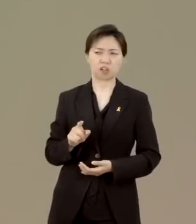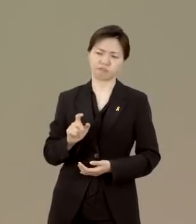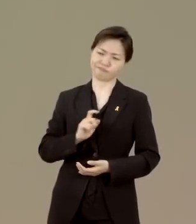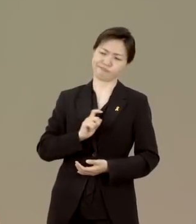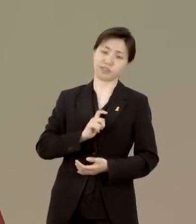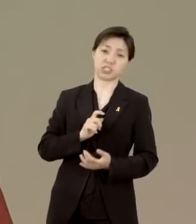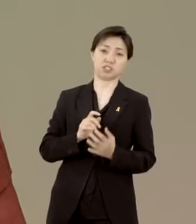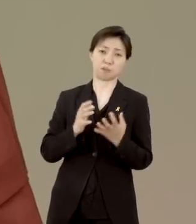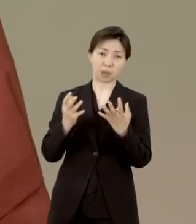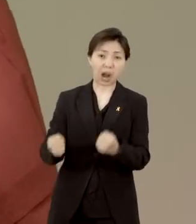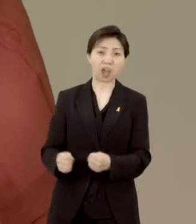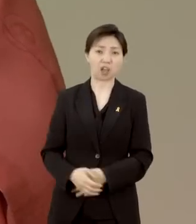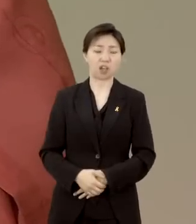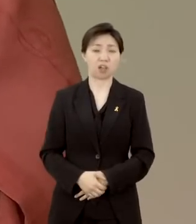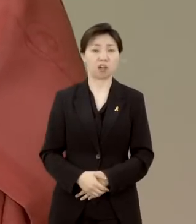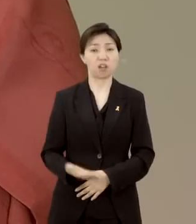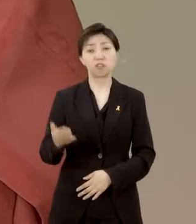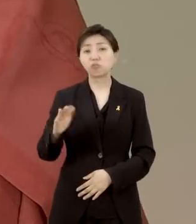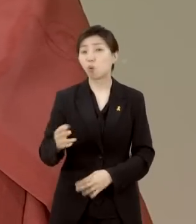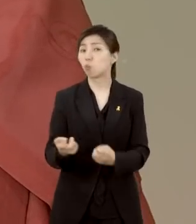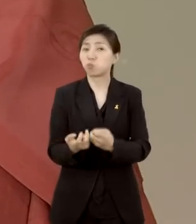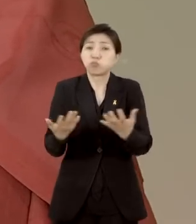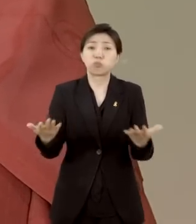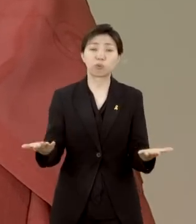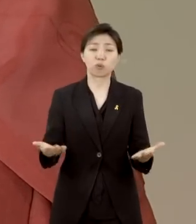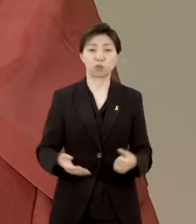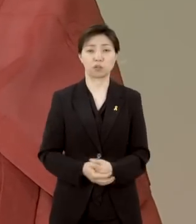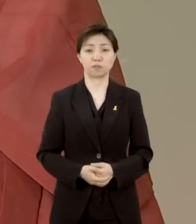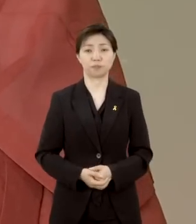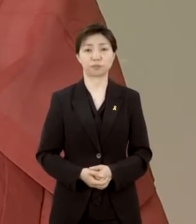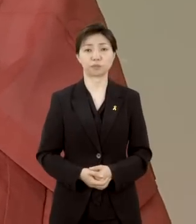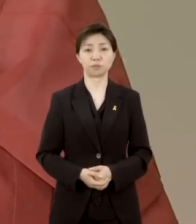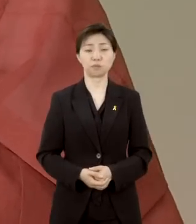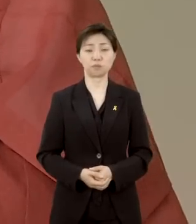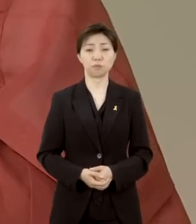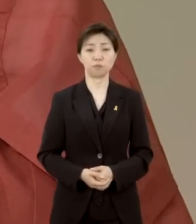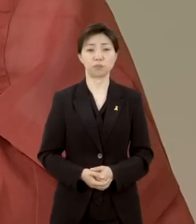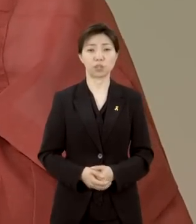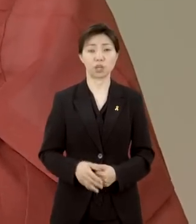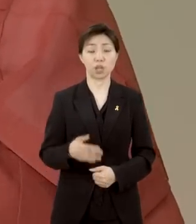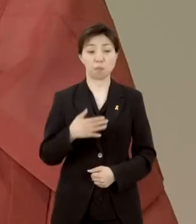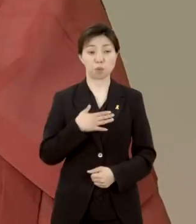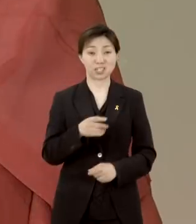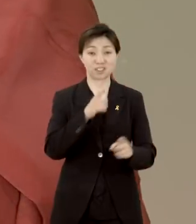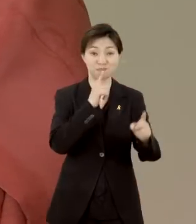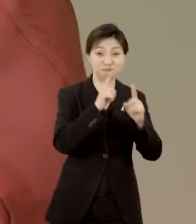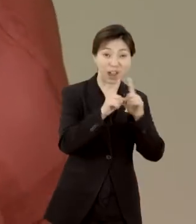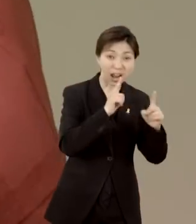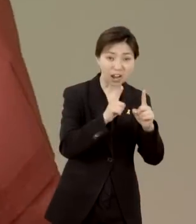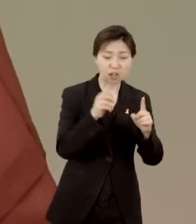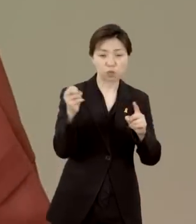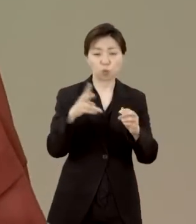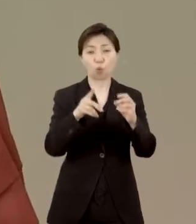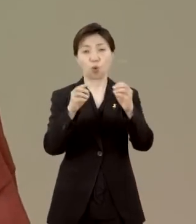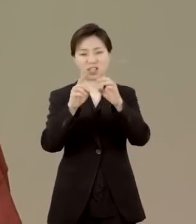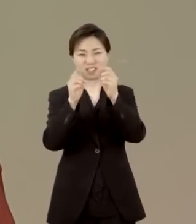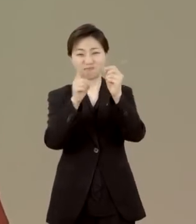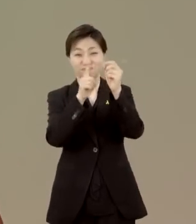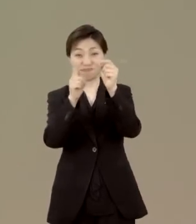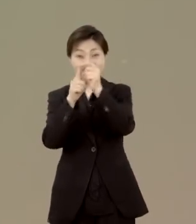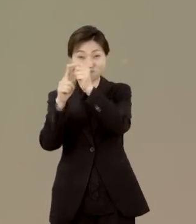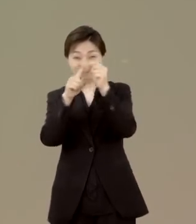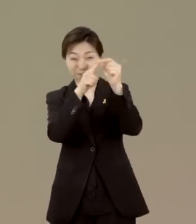있어요 하지만 어쩌겠어요 자기들이 내뿜는 그런 마일과 그런